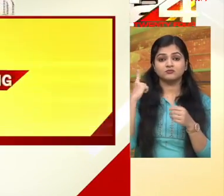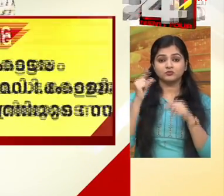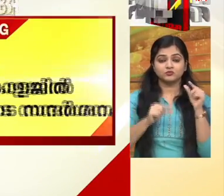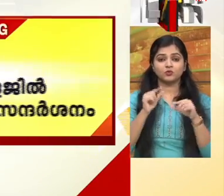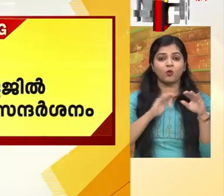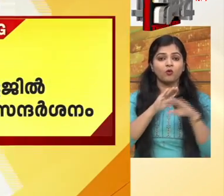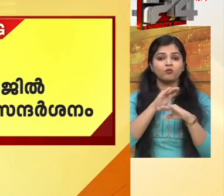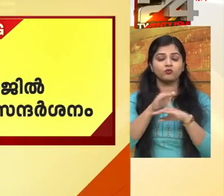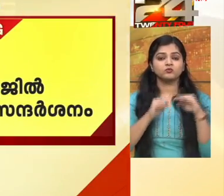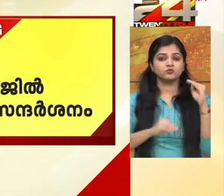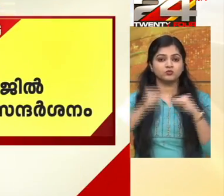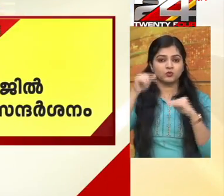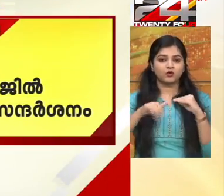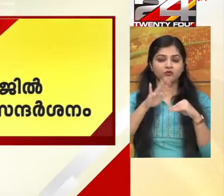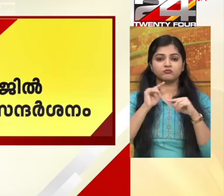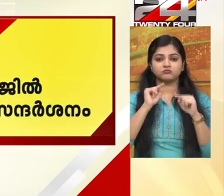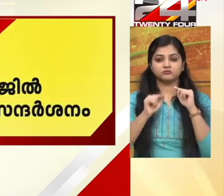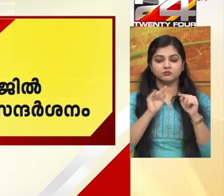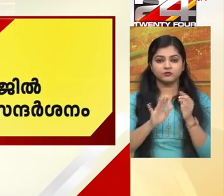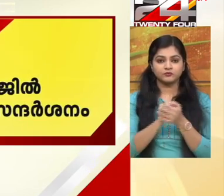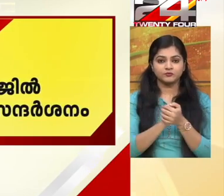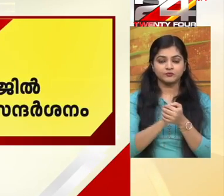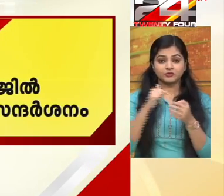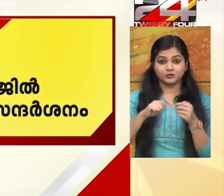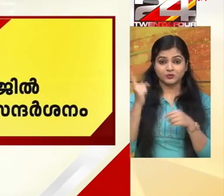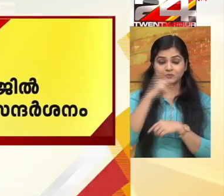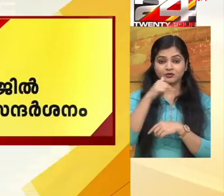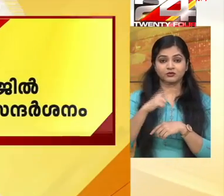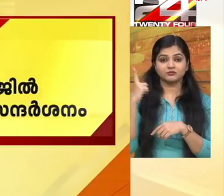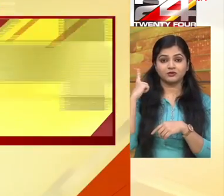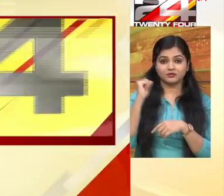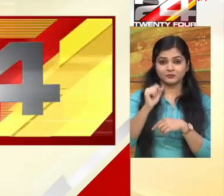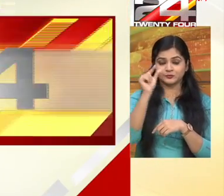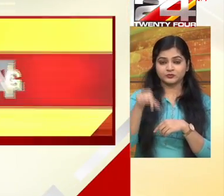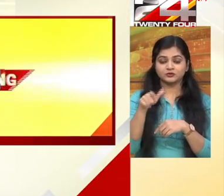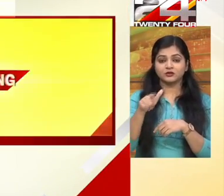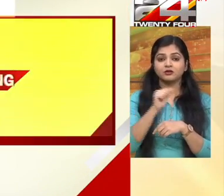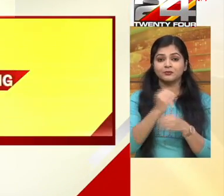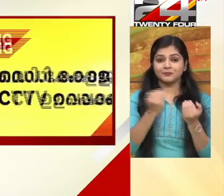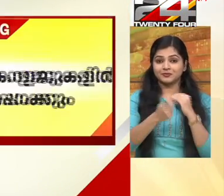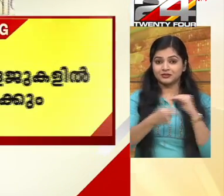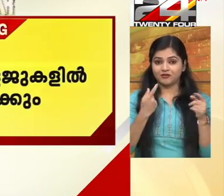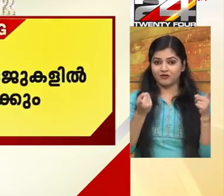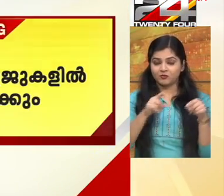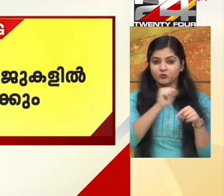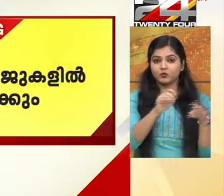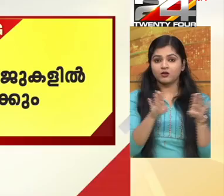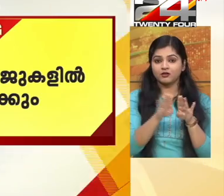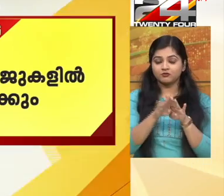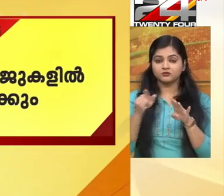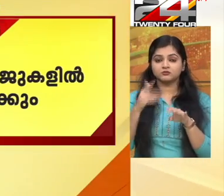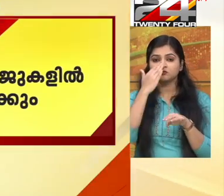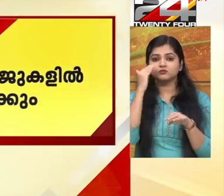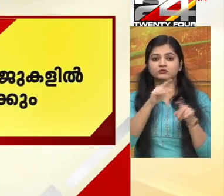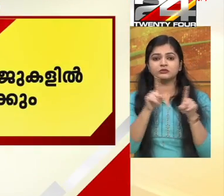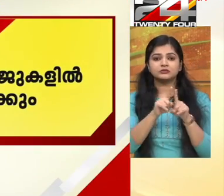പലപ്പോഴും. മാത്രമല്ല മിനിസ്റ്റർ, ഒരു കാര്യം കൂടെ, ഇന്ന് ഈ അപമര്യാദയായിട്ട് പെരുമാറിയ ഈ കുട്ടിയുടെ ബന്ധുക്കളെടുത്ത് ഒരു സെക്യൂരിറ്റി ജീവനക്കാരൻ അപമര്യാദയായി പെരുമാറുന്ന